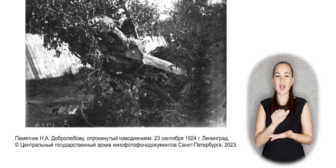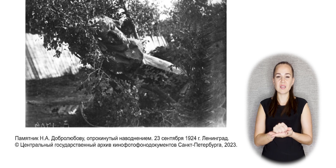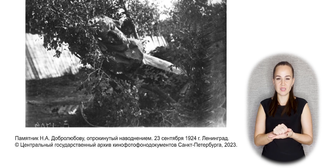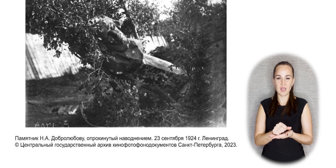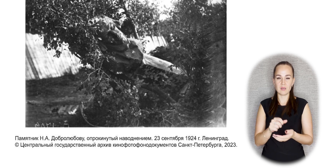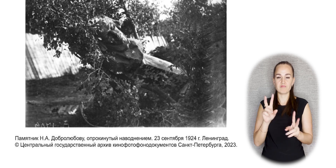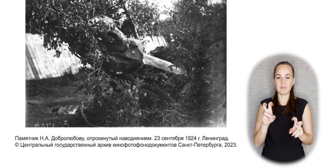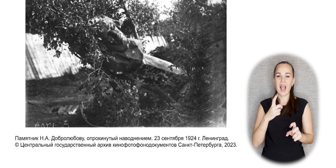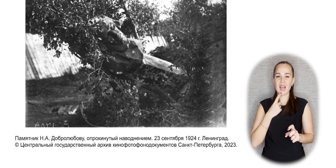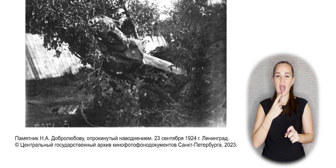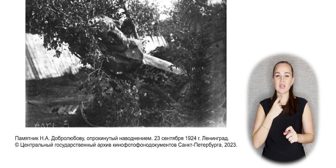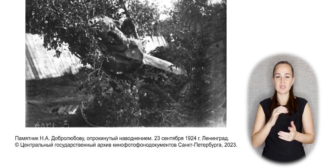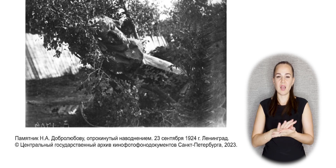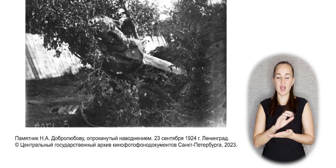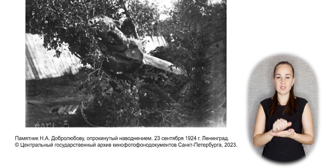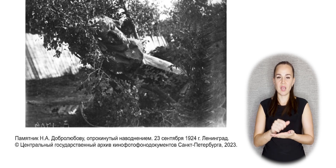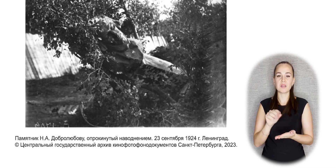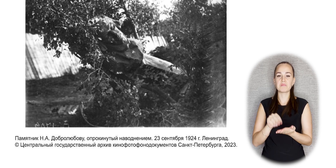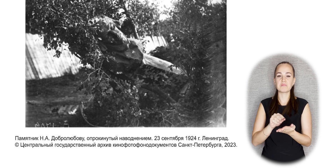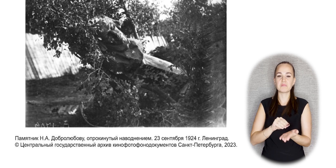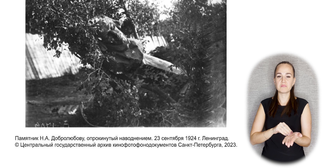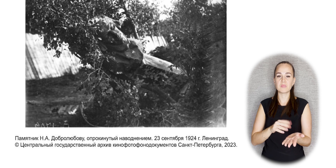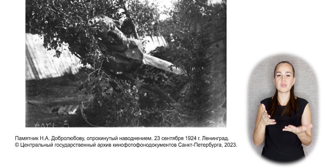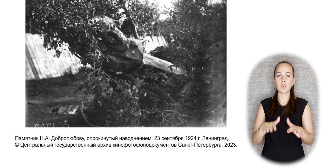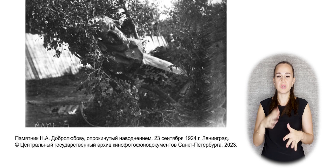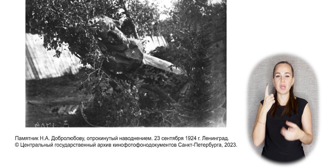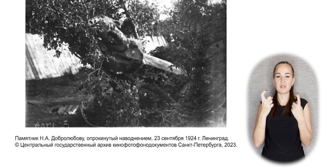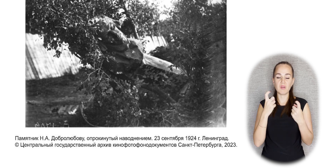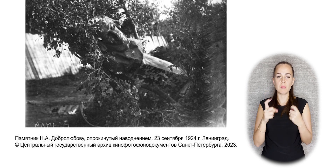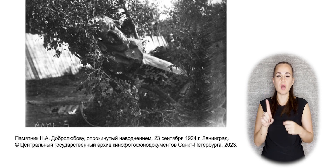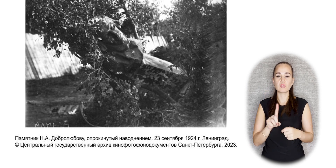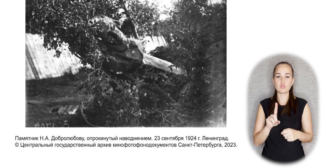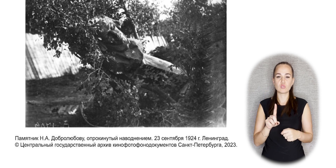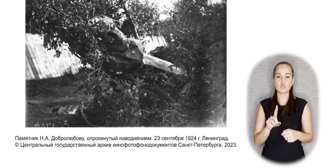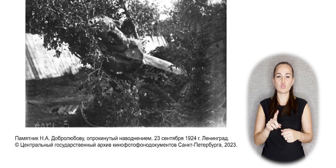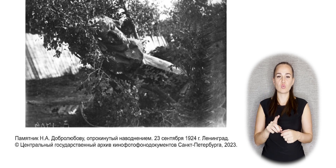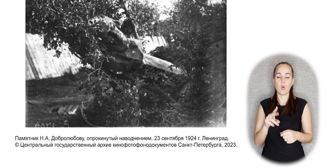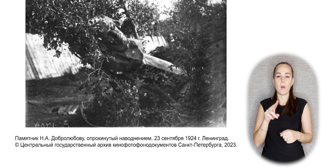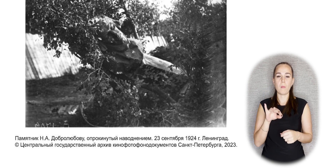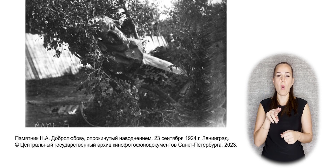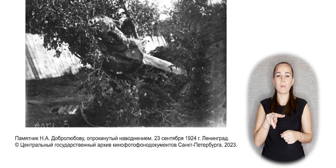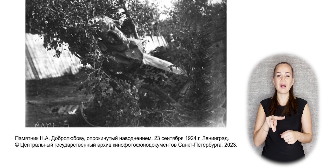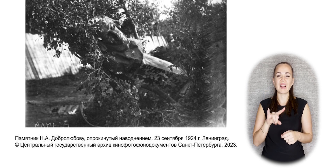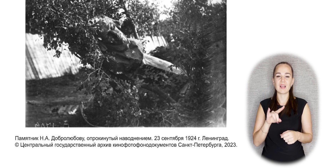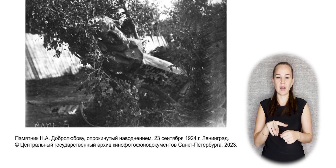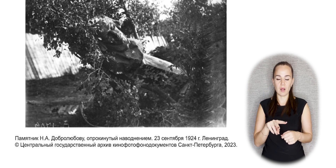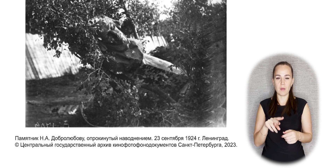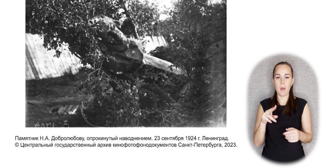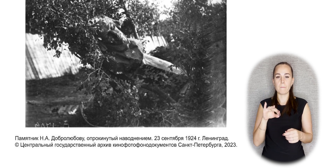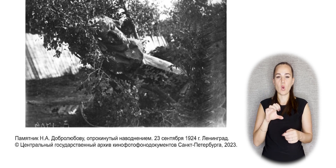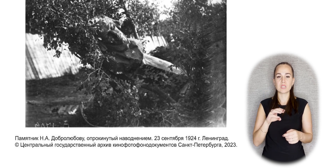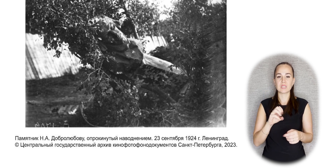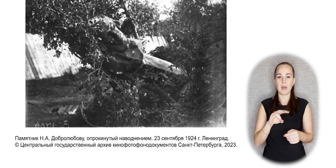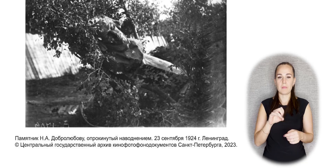В красной газете в статье сохранилась информация о том, что поплыл постамент, как они пишут, и